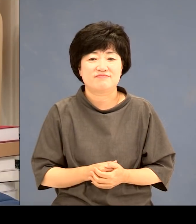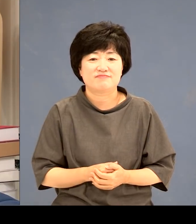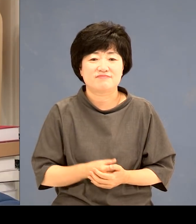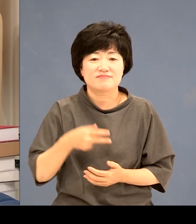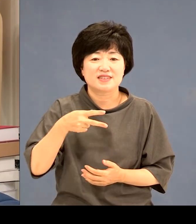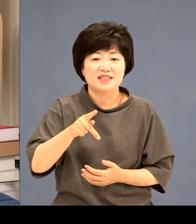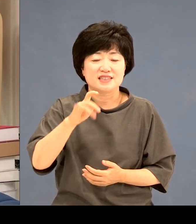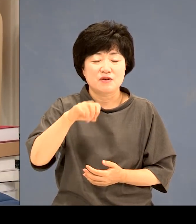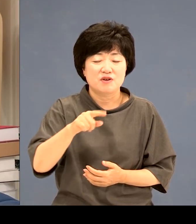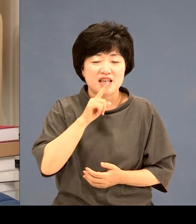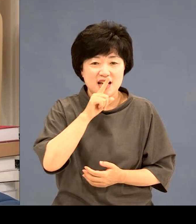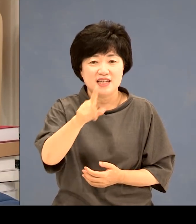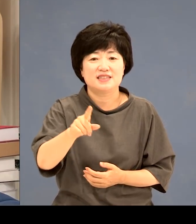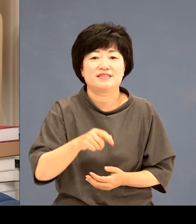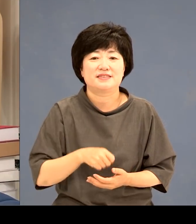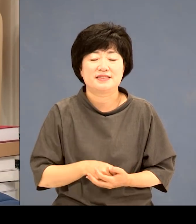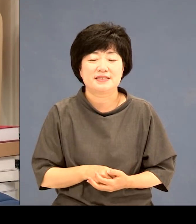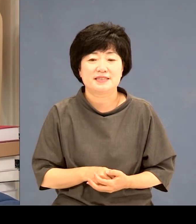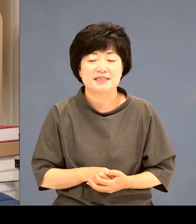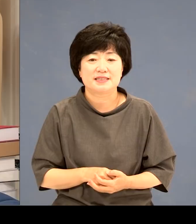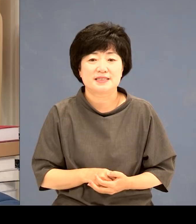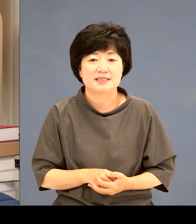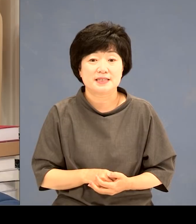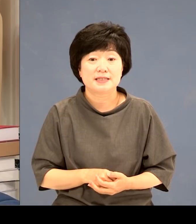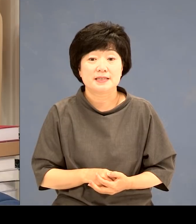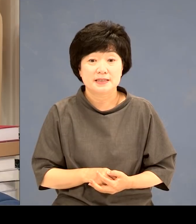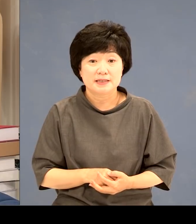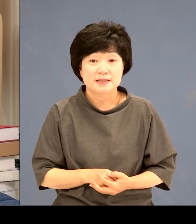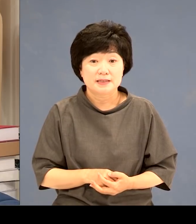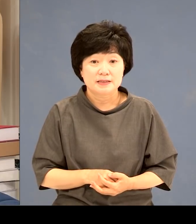사랑하는 아들 세원아,